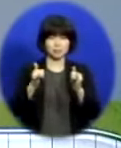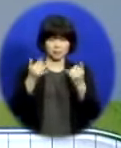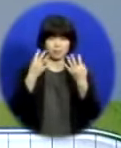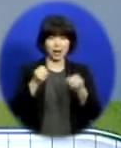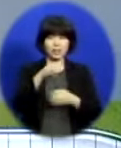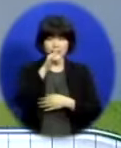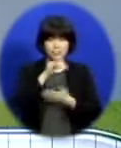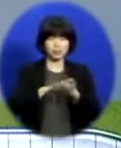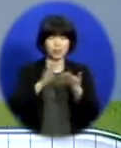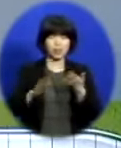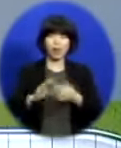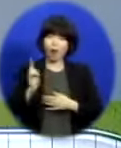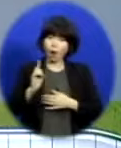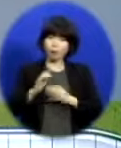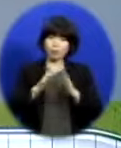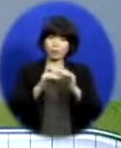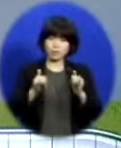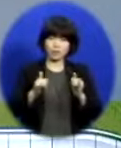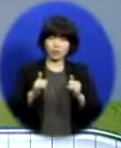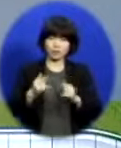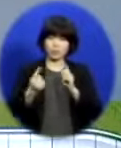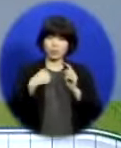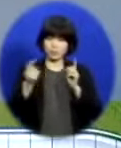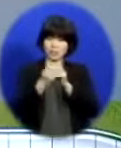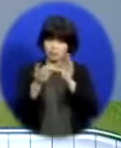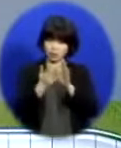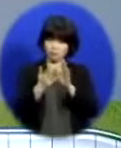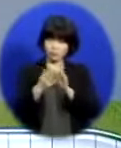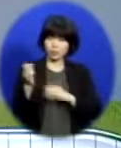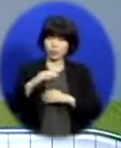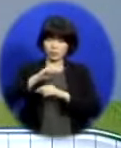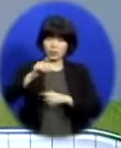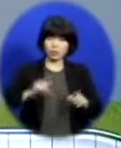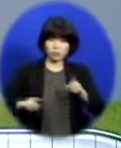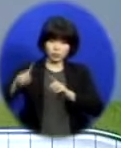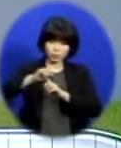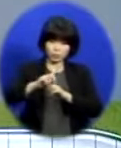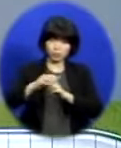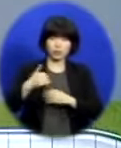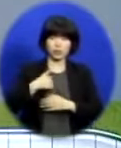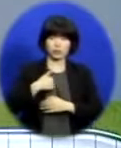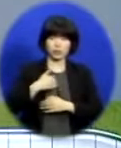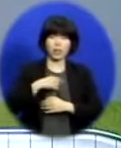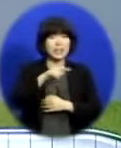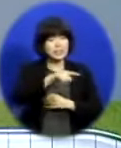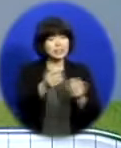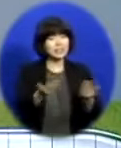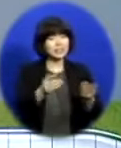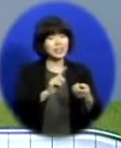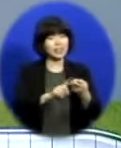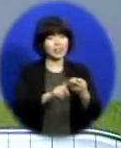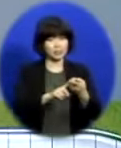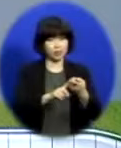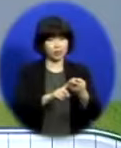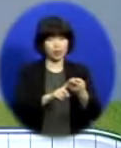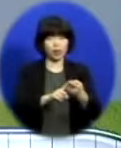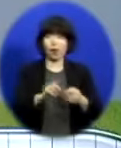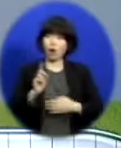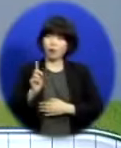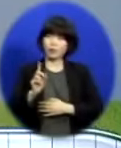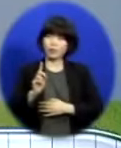계십니다 어떤 분들은 저에게 직접적으로 어떤 분들은 간접적으로 저에게 그 일에 대해서